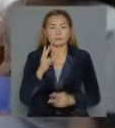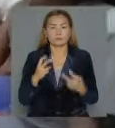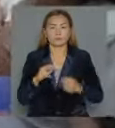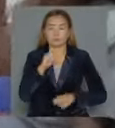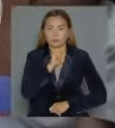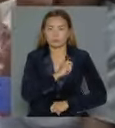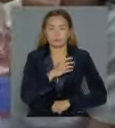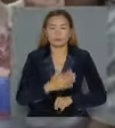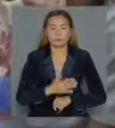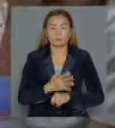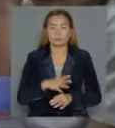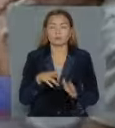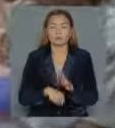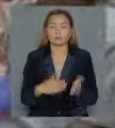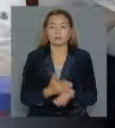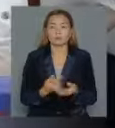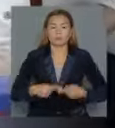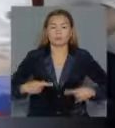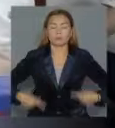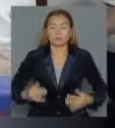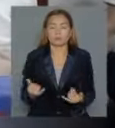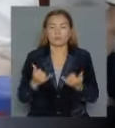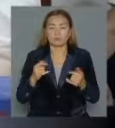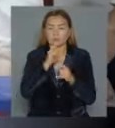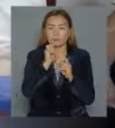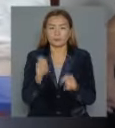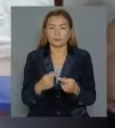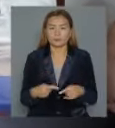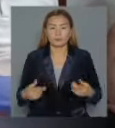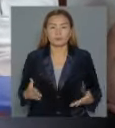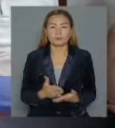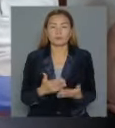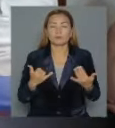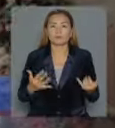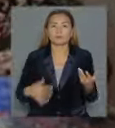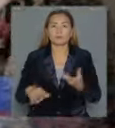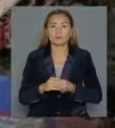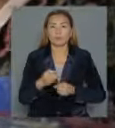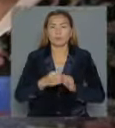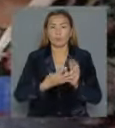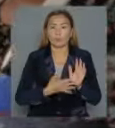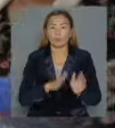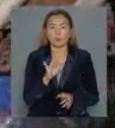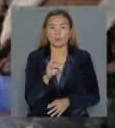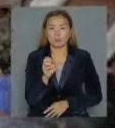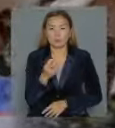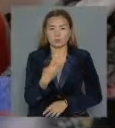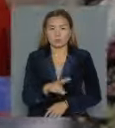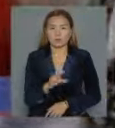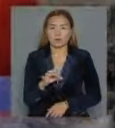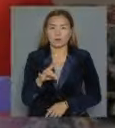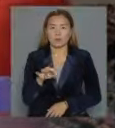төсбелгісінің иегері, сонымен қоса бірнеше құрмет грамотасымен марапатталған. Қазіргі уақытта 19 немере, 3